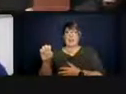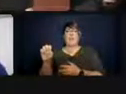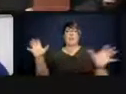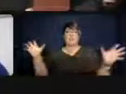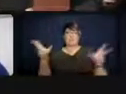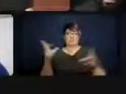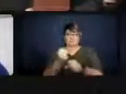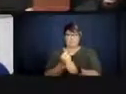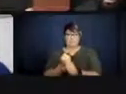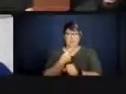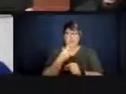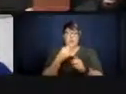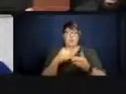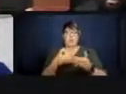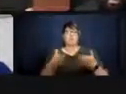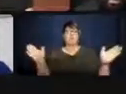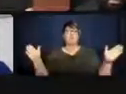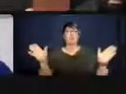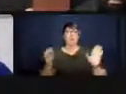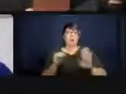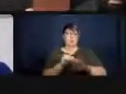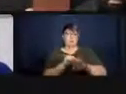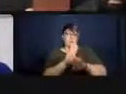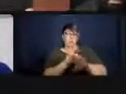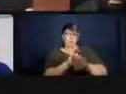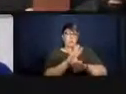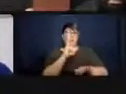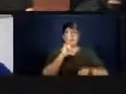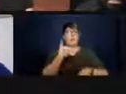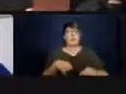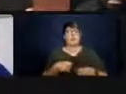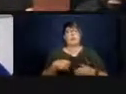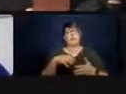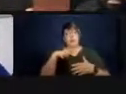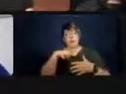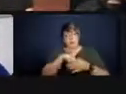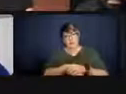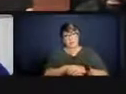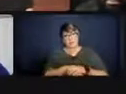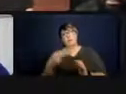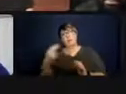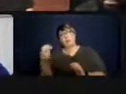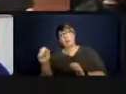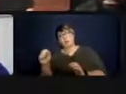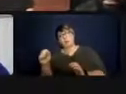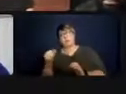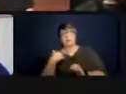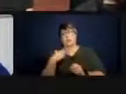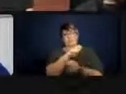ambazo zimeelezea. Tunahakikisha ya kuwa wanafunzi wetu